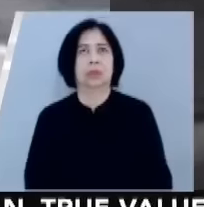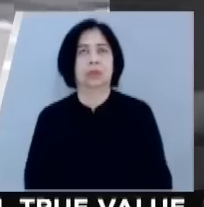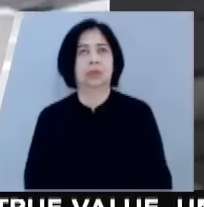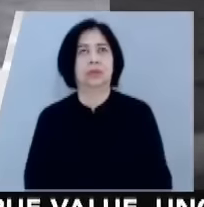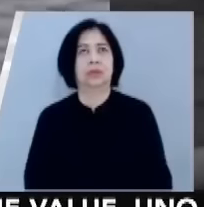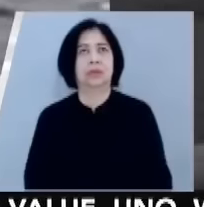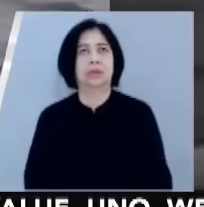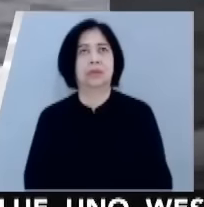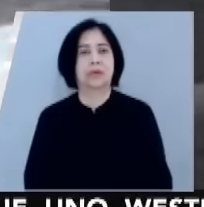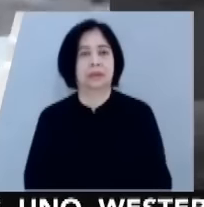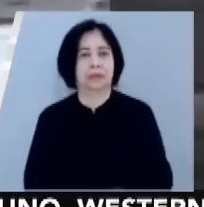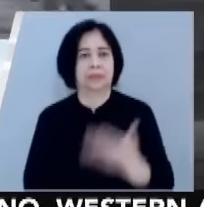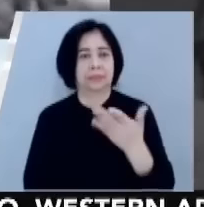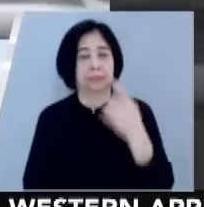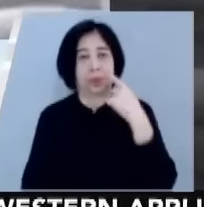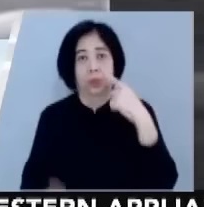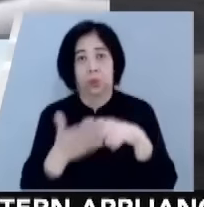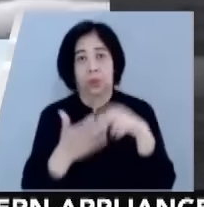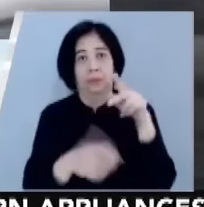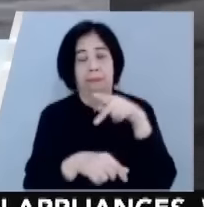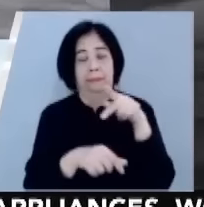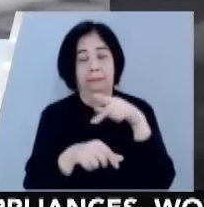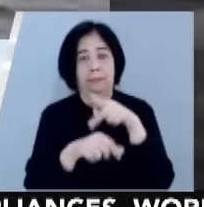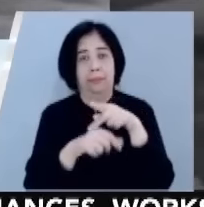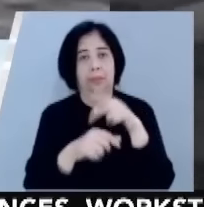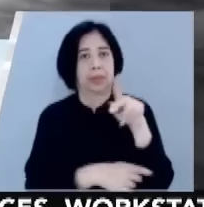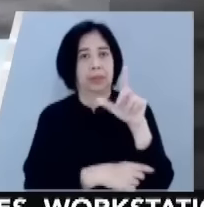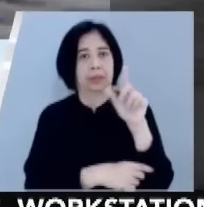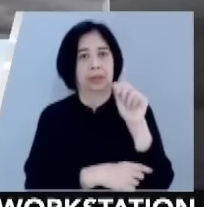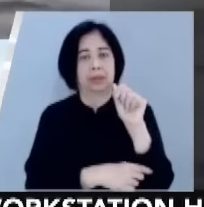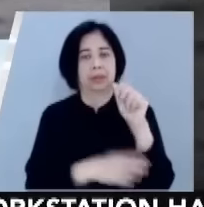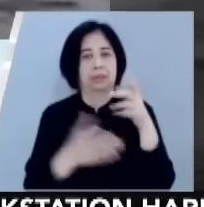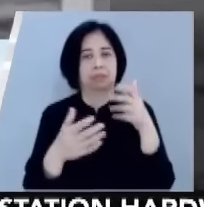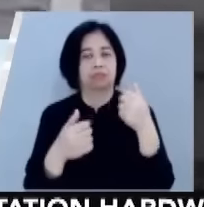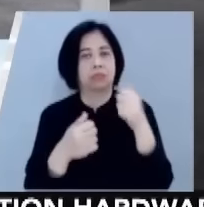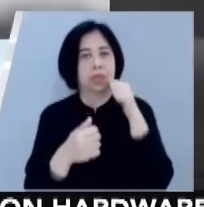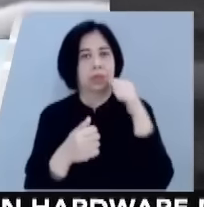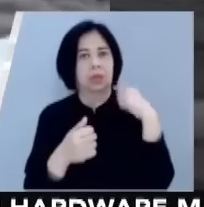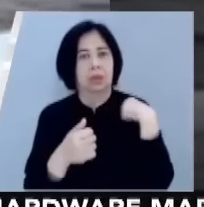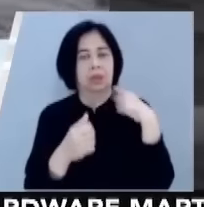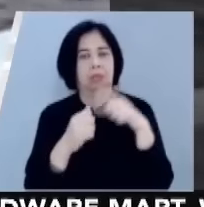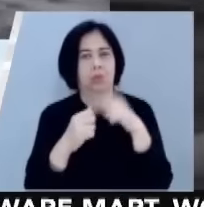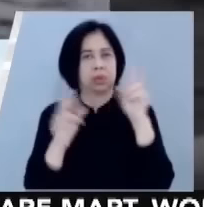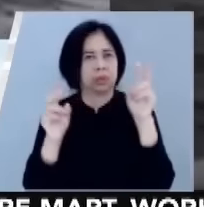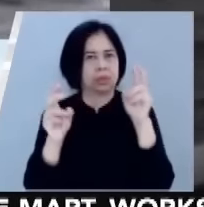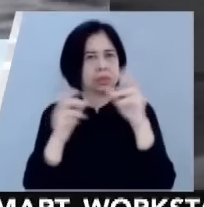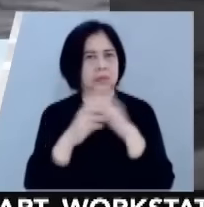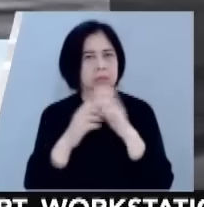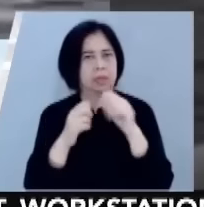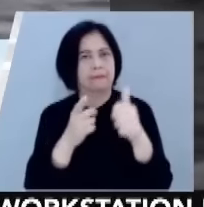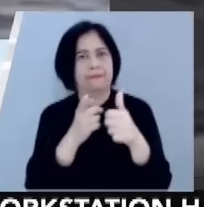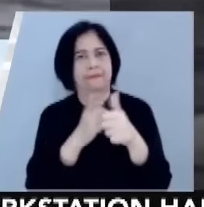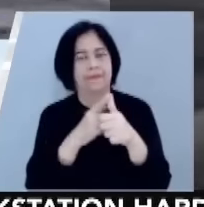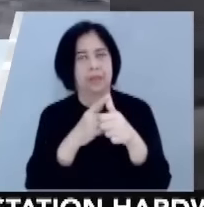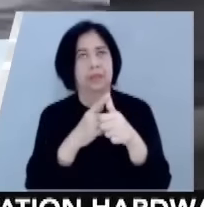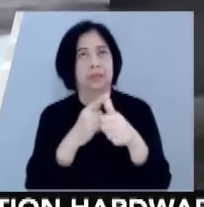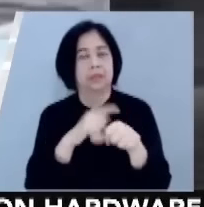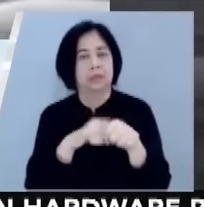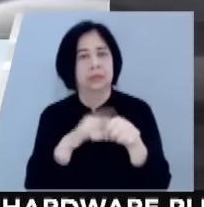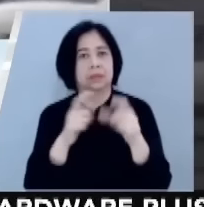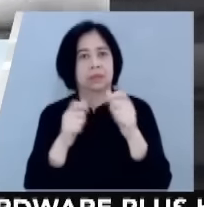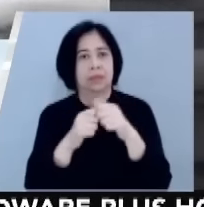Ito ang kuha sa People's Liberation Army Navy warship ng China kahapon, ang sinasabing kauna-unahang pagkakataon na may